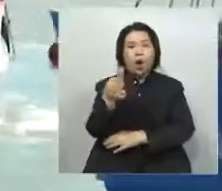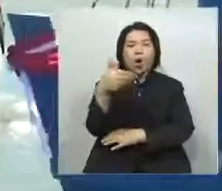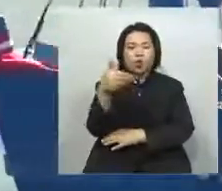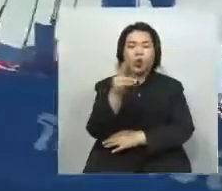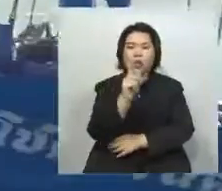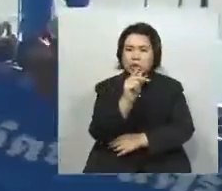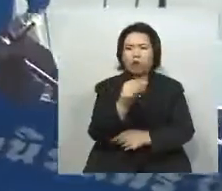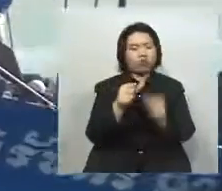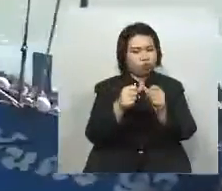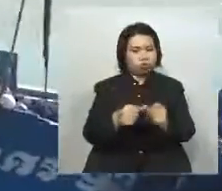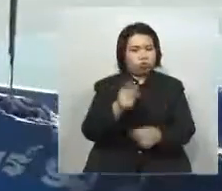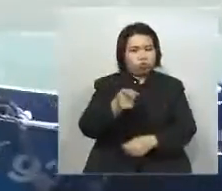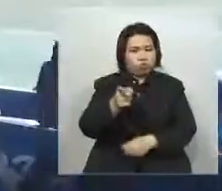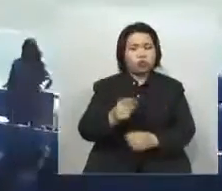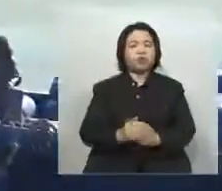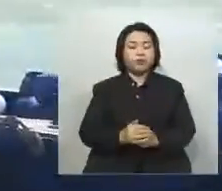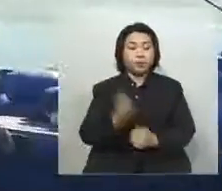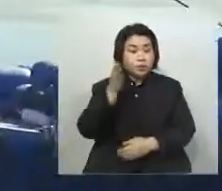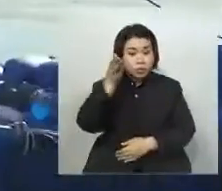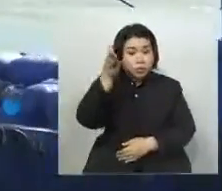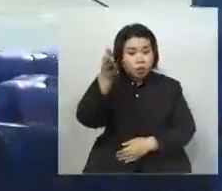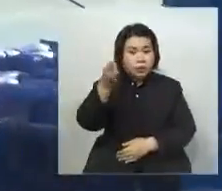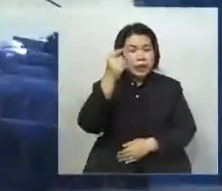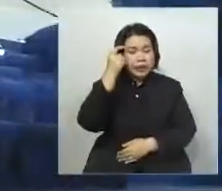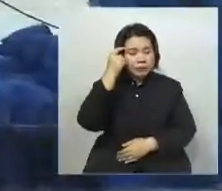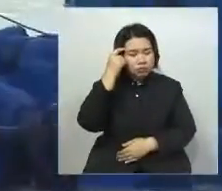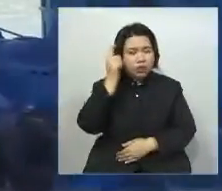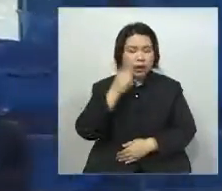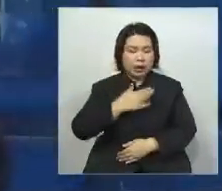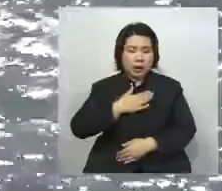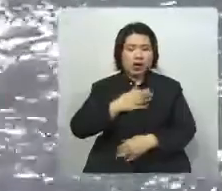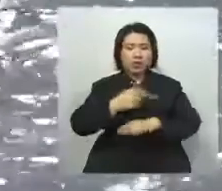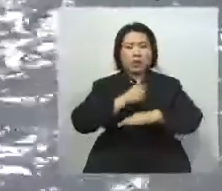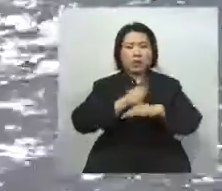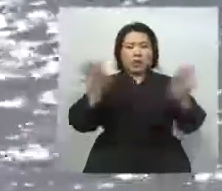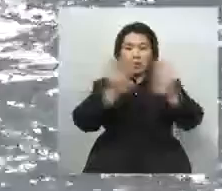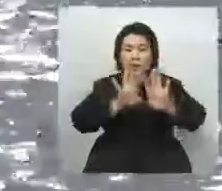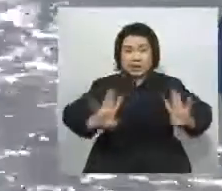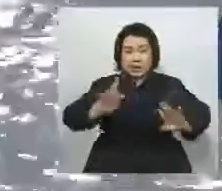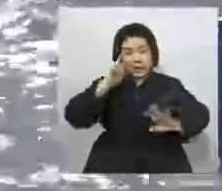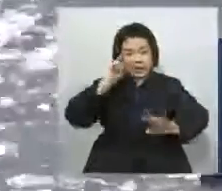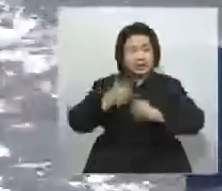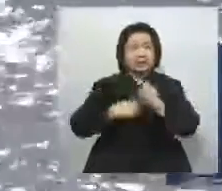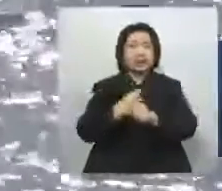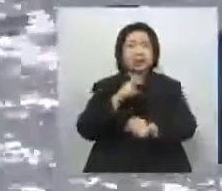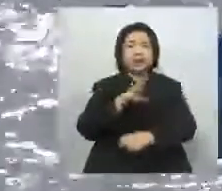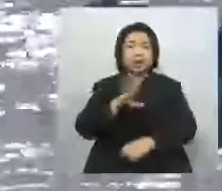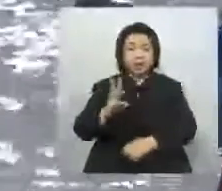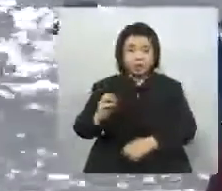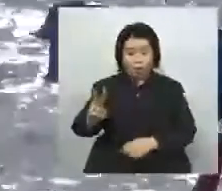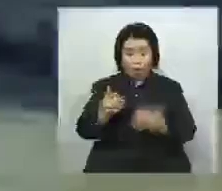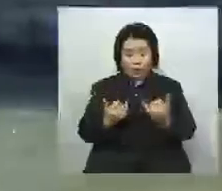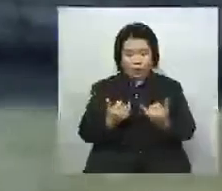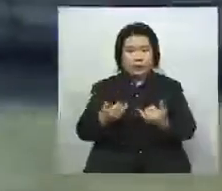งเขียวอันนี้เอาไว้ให้ได้จากนี้ไปก็จะใช้โอกาสที่เราเป็นประธานอาเซียนในปี2562นี้ค่ะเ